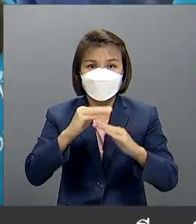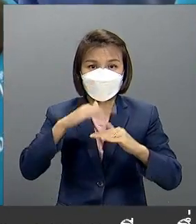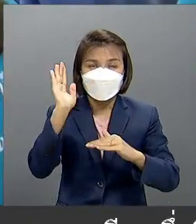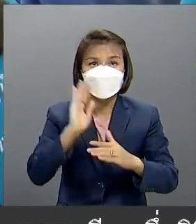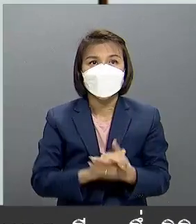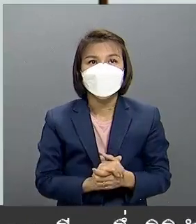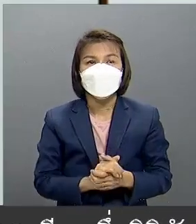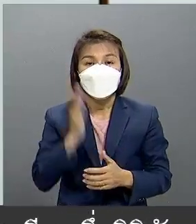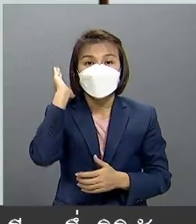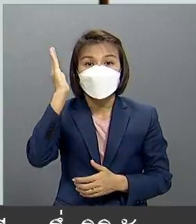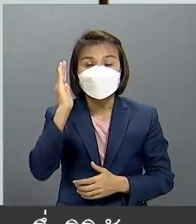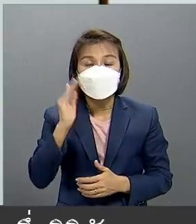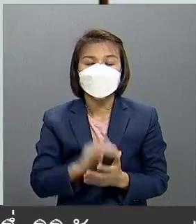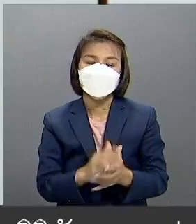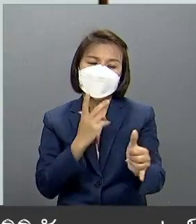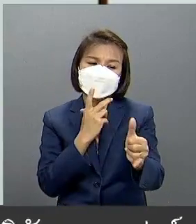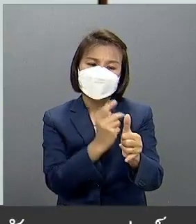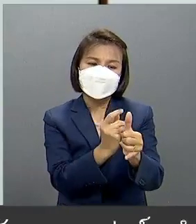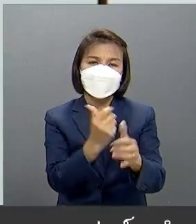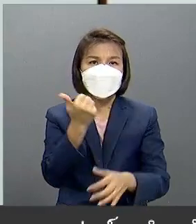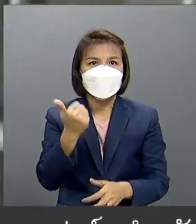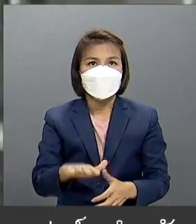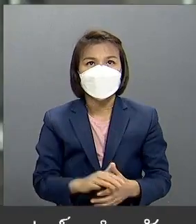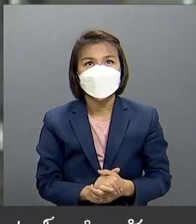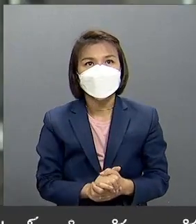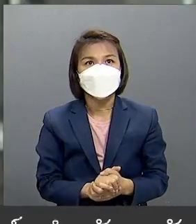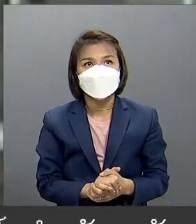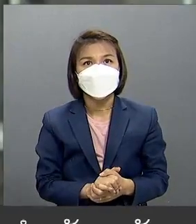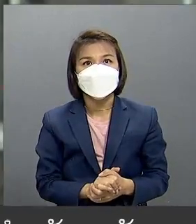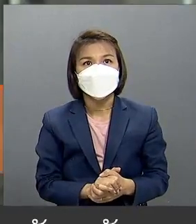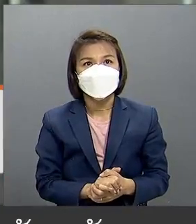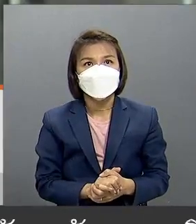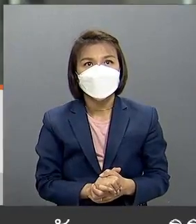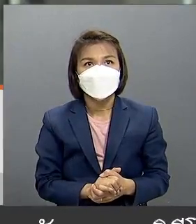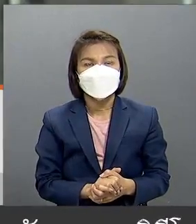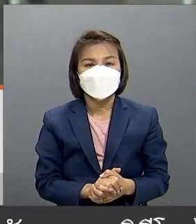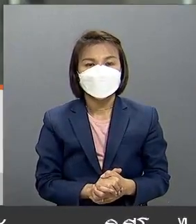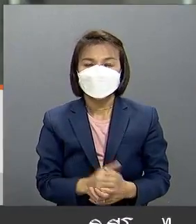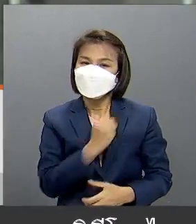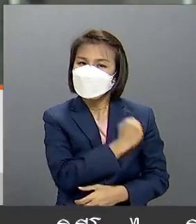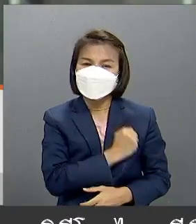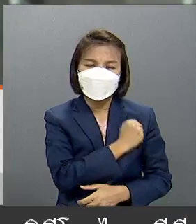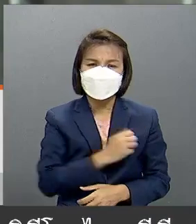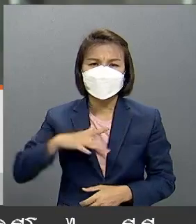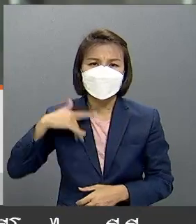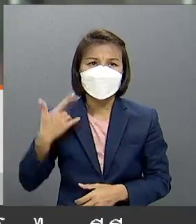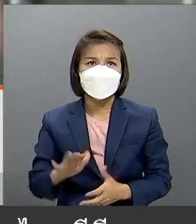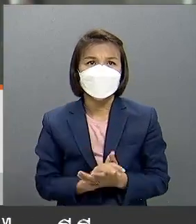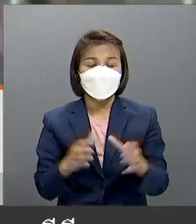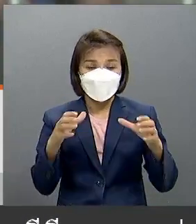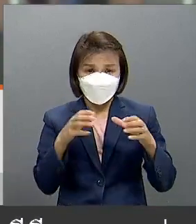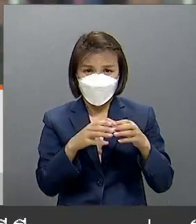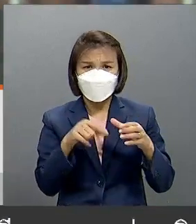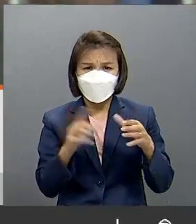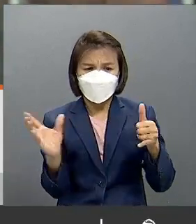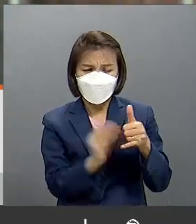นี้ไม่สามารถเข้ารับวัคซีนได ้ผมรู้ว่าก็เสียใจนะครับเพราะว่าเราก็กลุ่มเสี่ยงเหมือนกันเพราะว่าข้างห้องผมเนี่ยเขาติดม